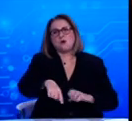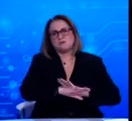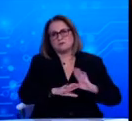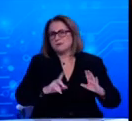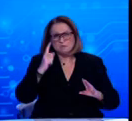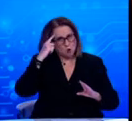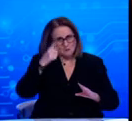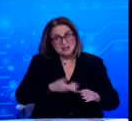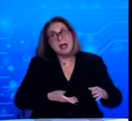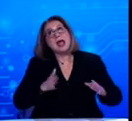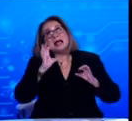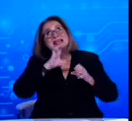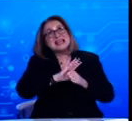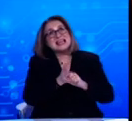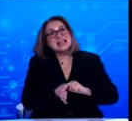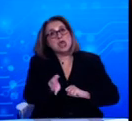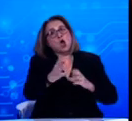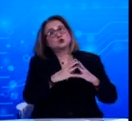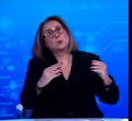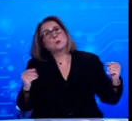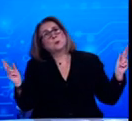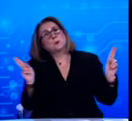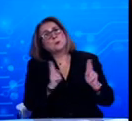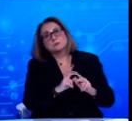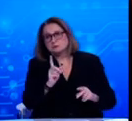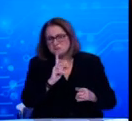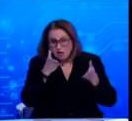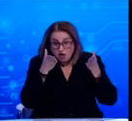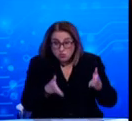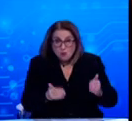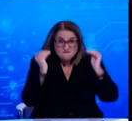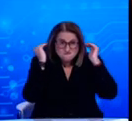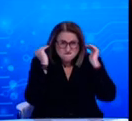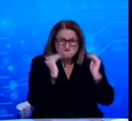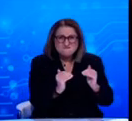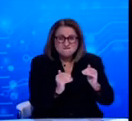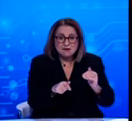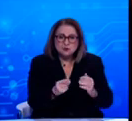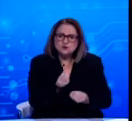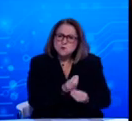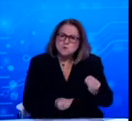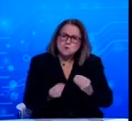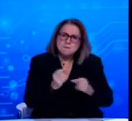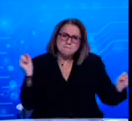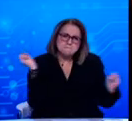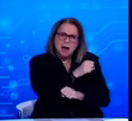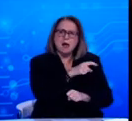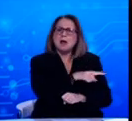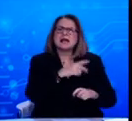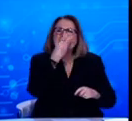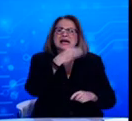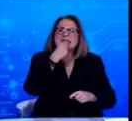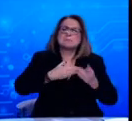να κυκλοφορεί ανάμεσά μας. Και είναι πολύ πιο θανατηφόρος από την εποχική γρίπη. Όσο λοιπόν δεν υπάρχει εμβόλιο και